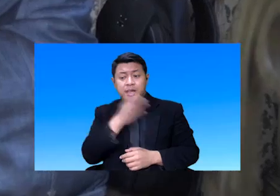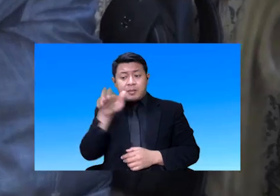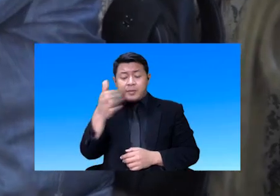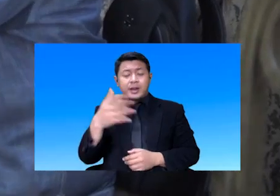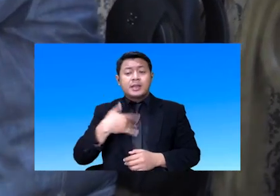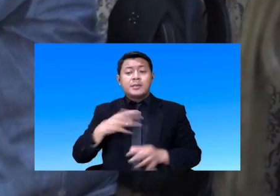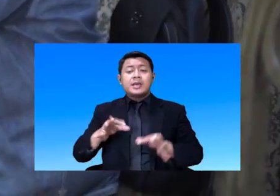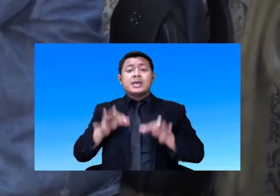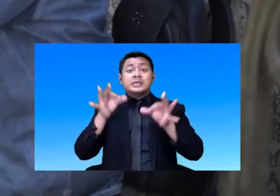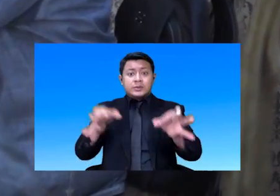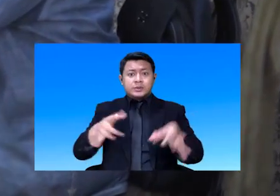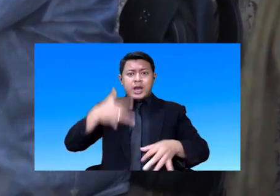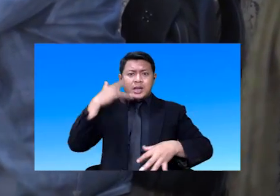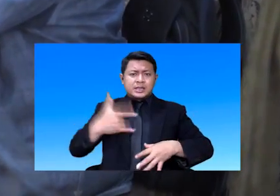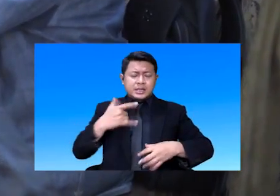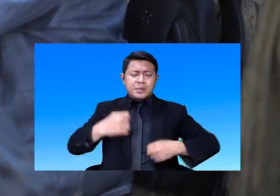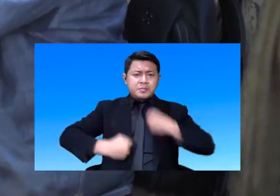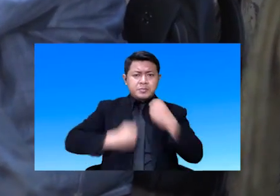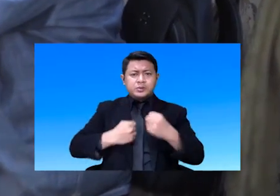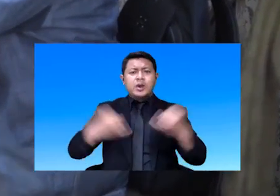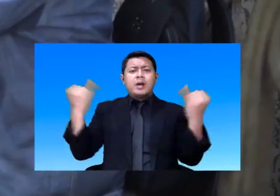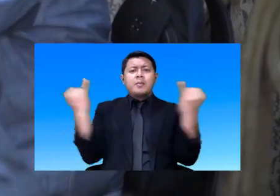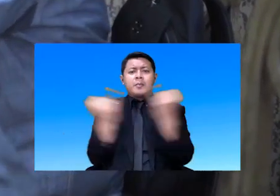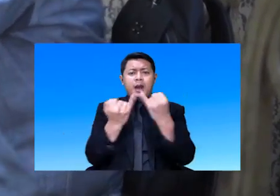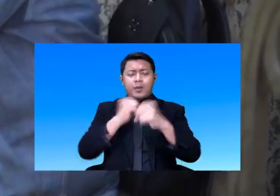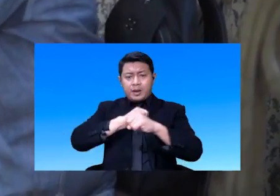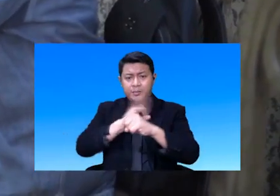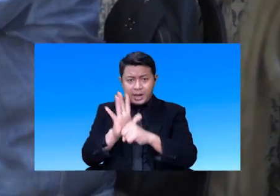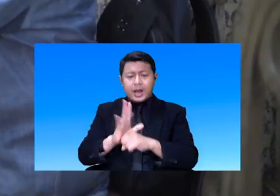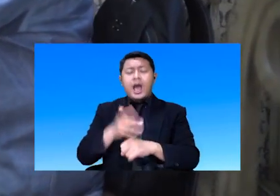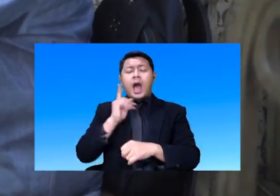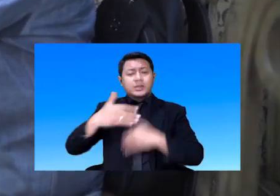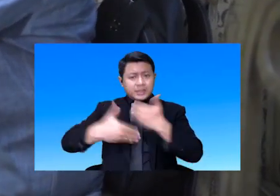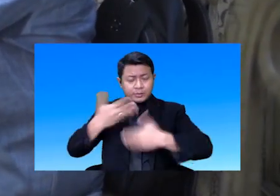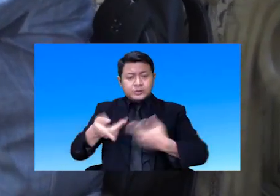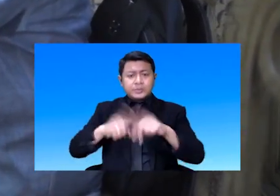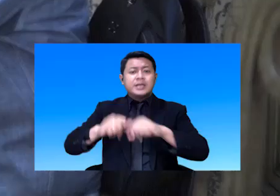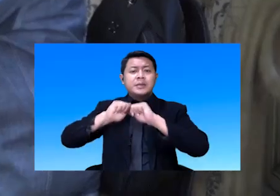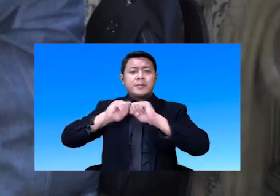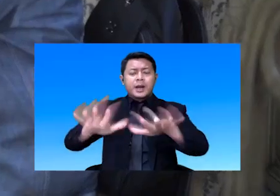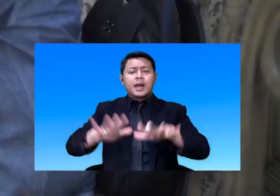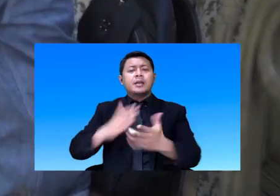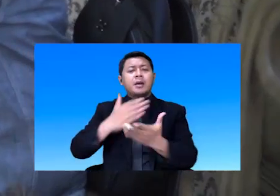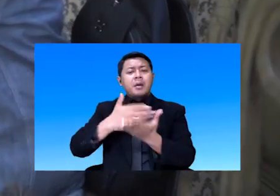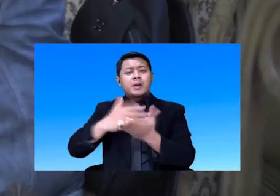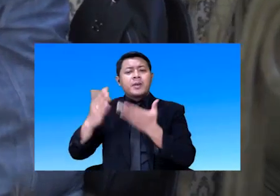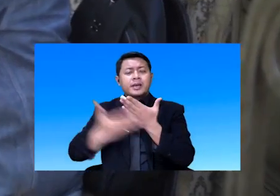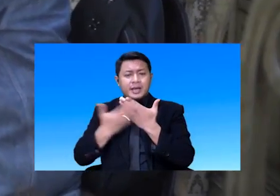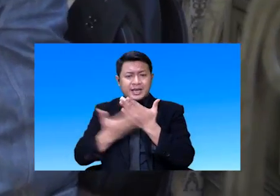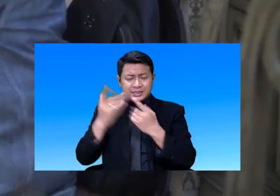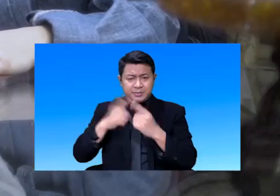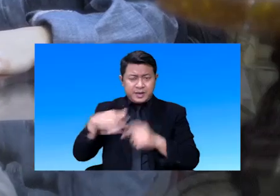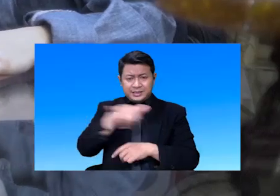kita harus tetap berjuang melawan pandemi. Harus terus menjadi berkat, harus tetap berbagi kasih dengan sesama